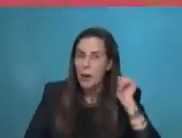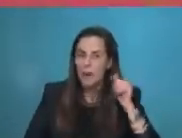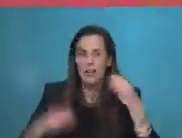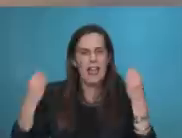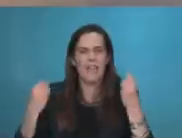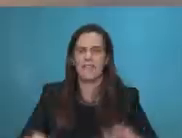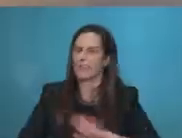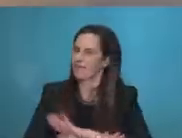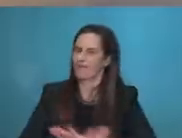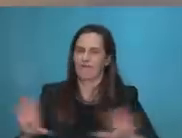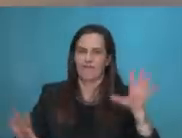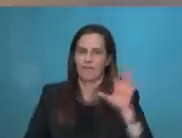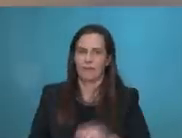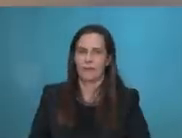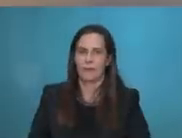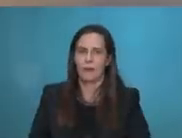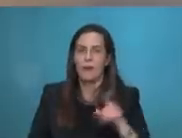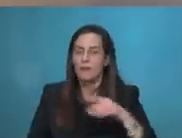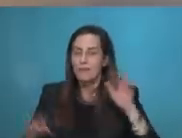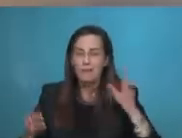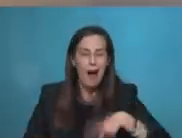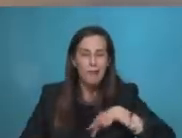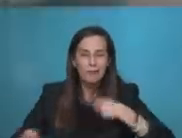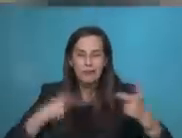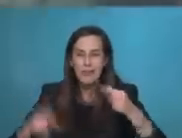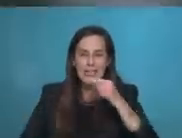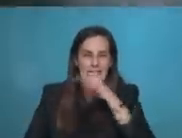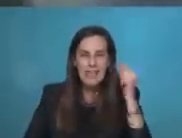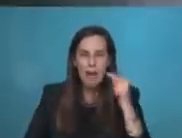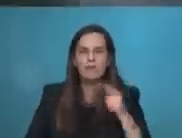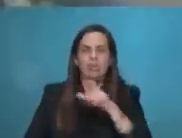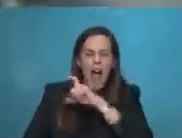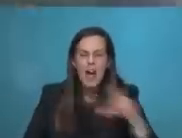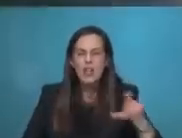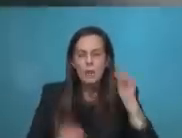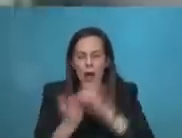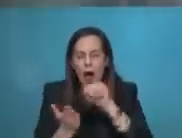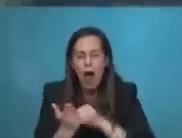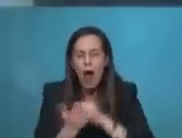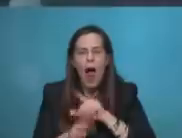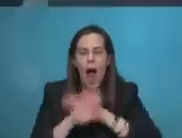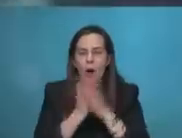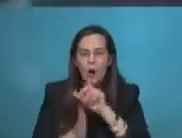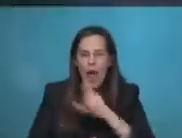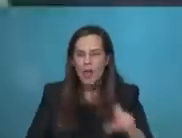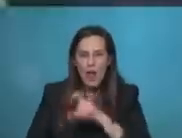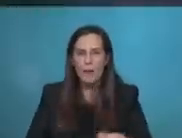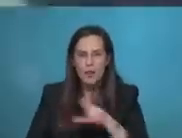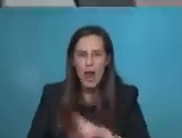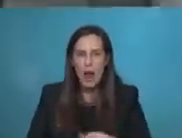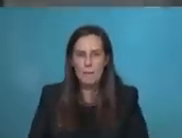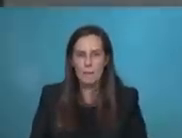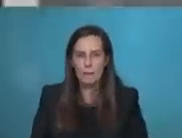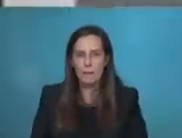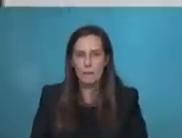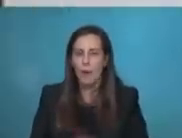רשמית. The world's most notorious drug lord, guilty on all counts. El Chapo, infamous for his dramatic prison escapes, where